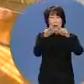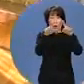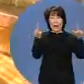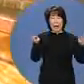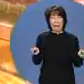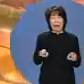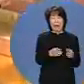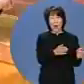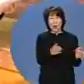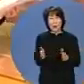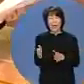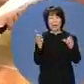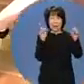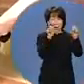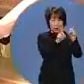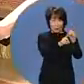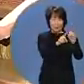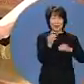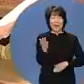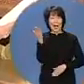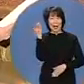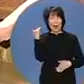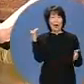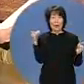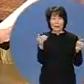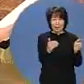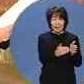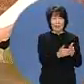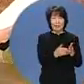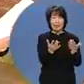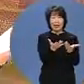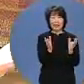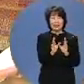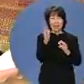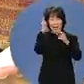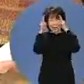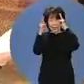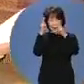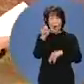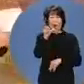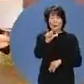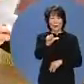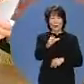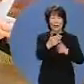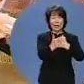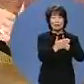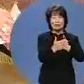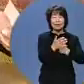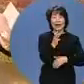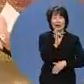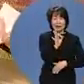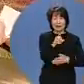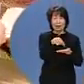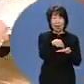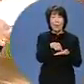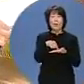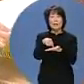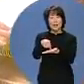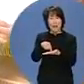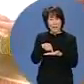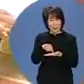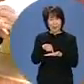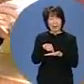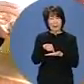置にあたり、設置費用の一部についてこれまでに5つの団体・企業から寄付の申し出があ